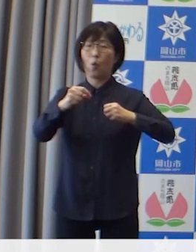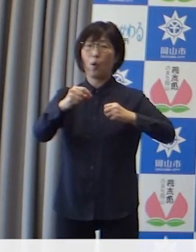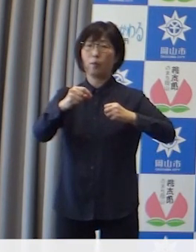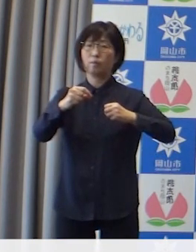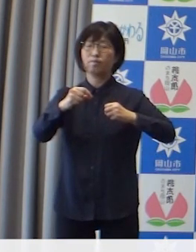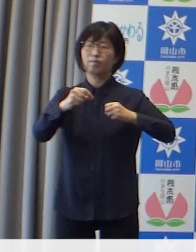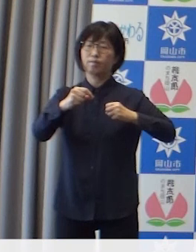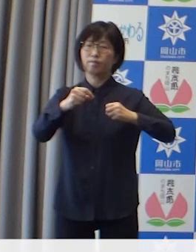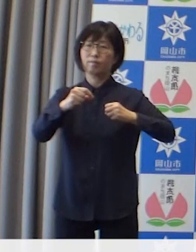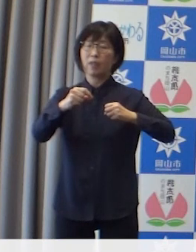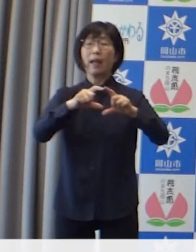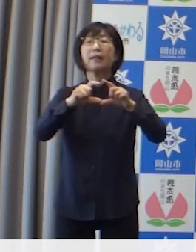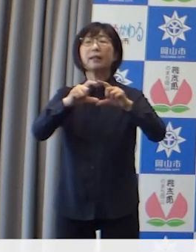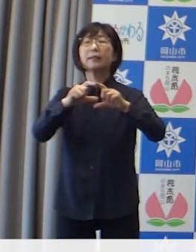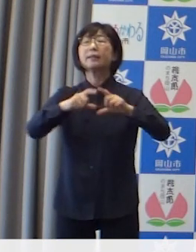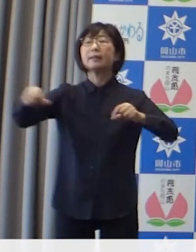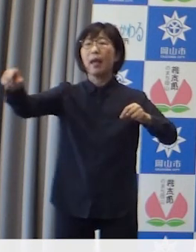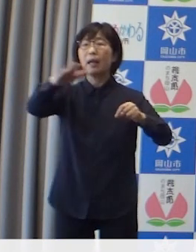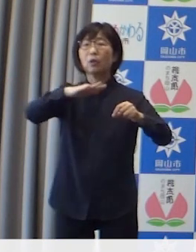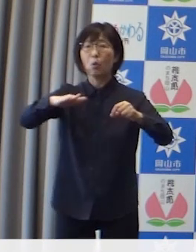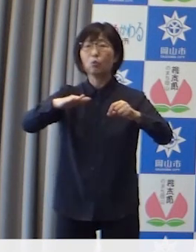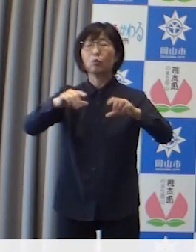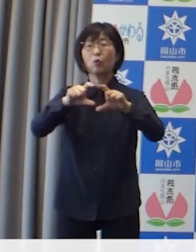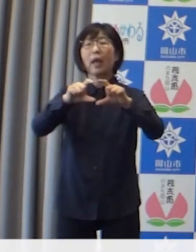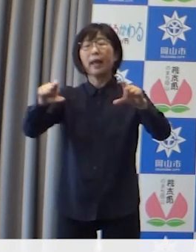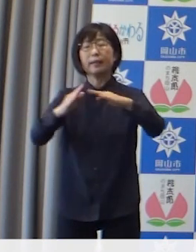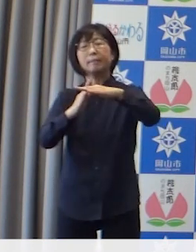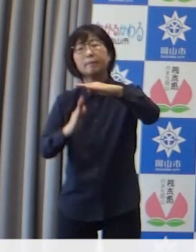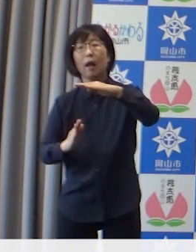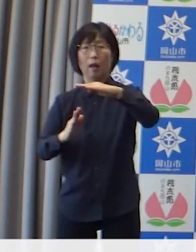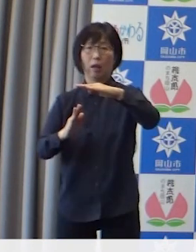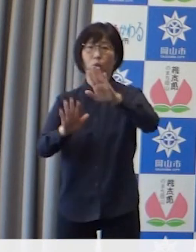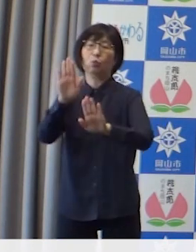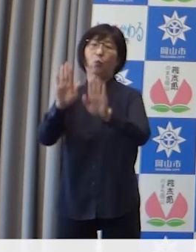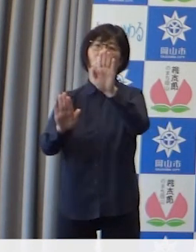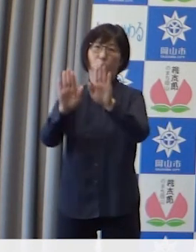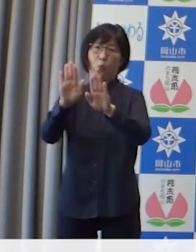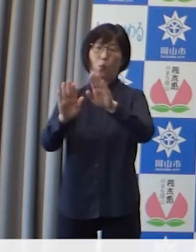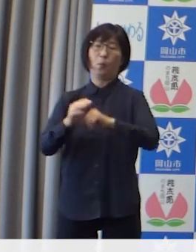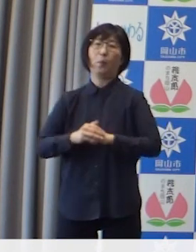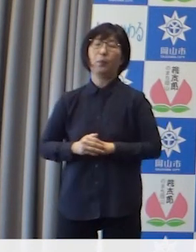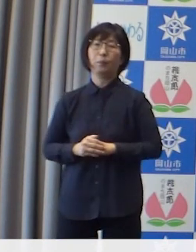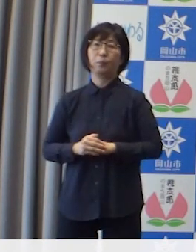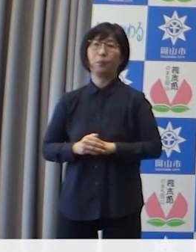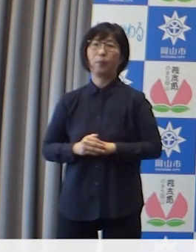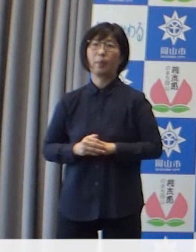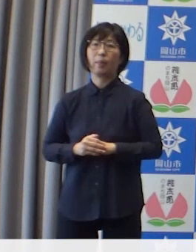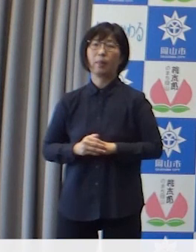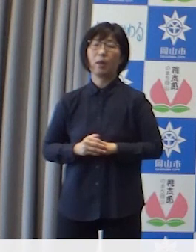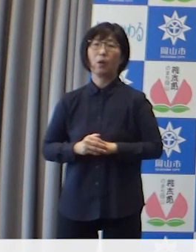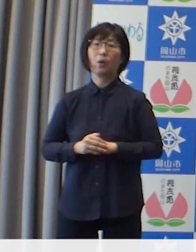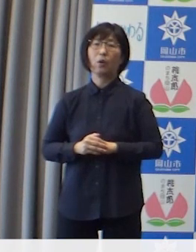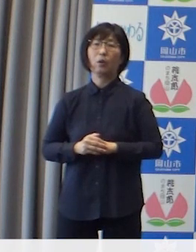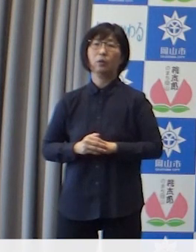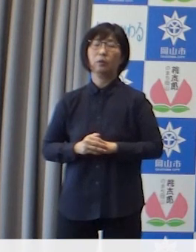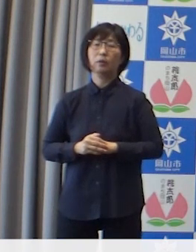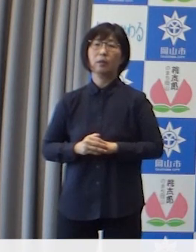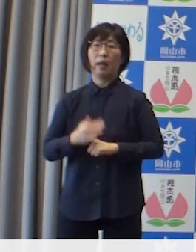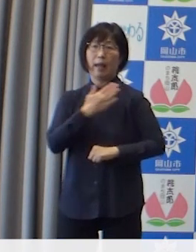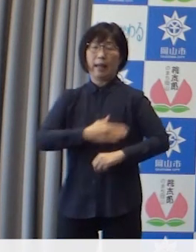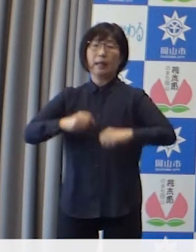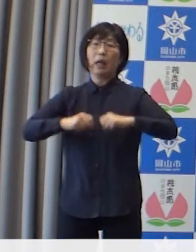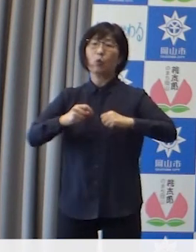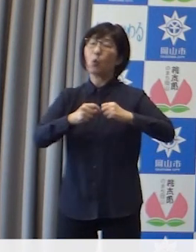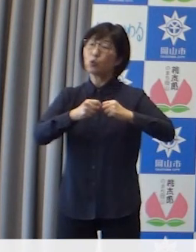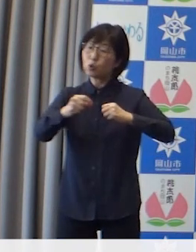なかなか全国平均にもいかないという状況になってました。ここでいう健康寿命っ